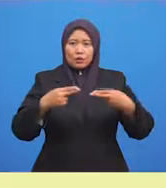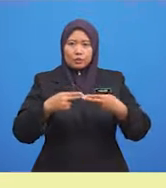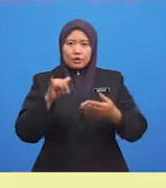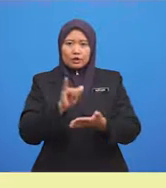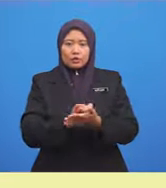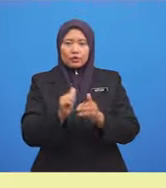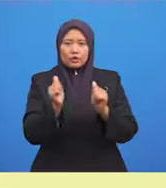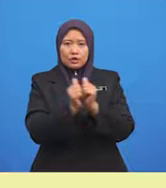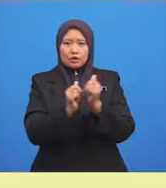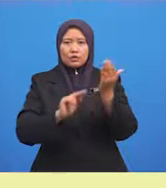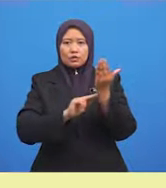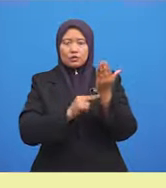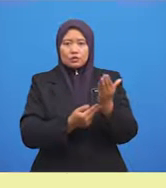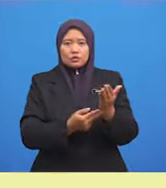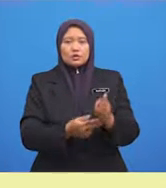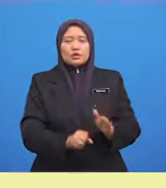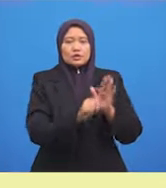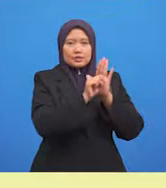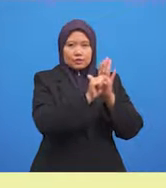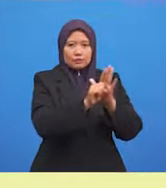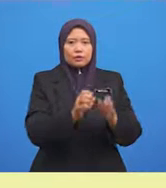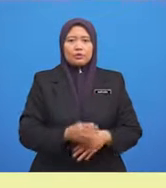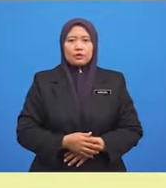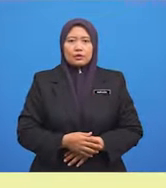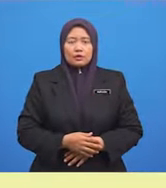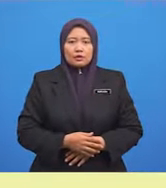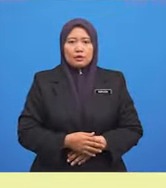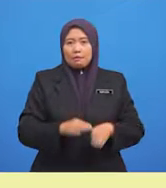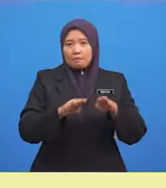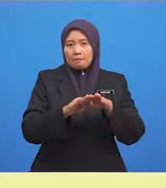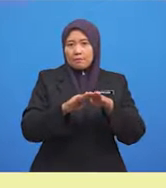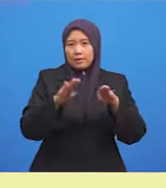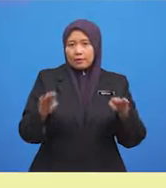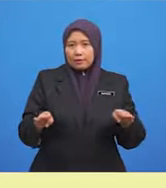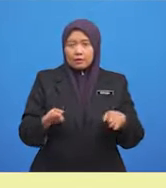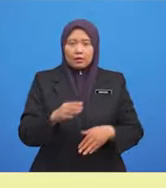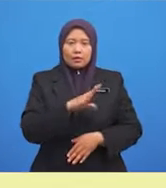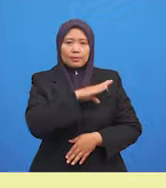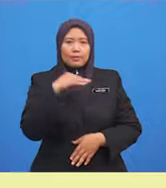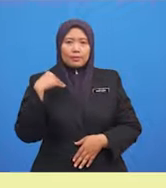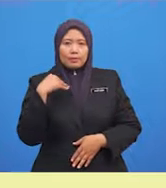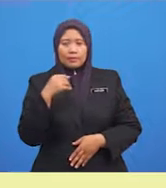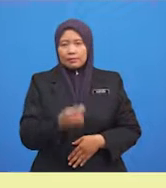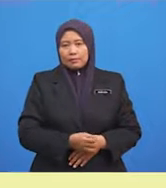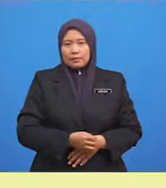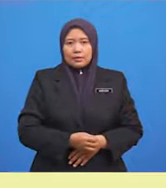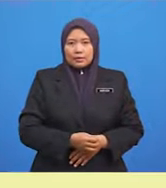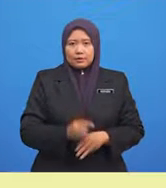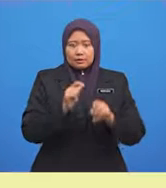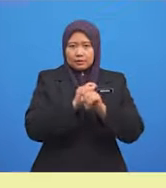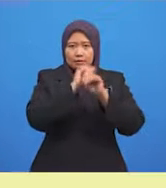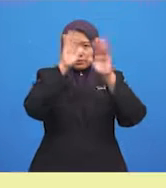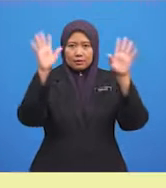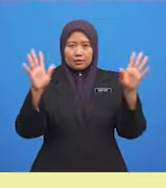bilangan unsur dengan simbol. Membanding, beza dan menerangkan sama ada dua